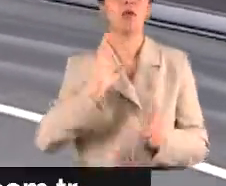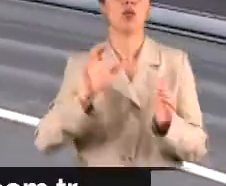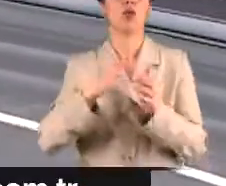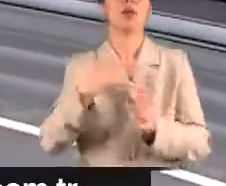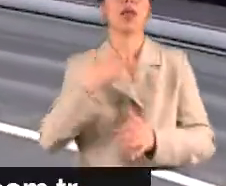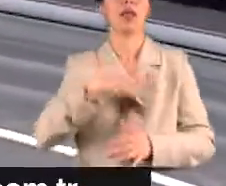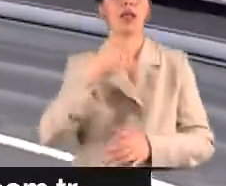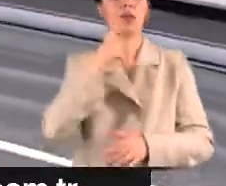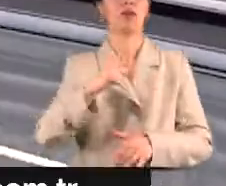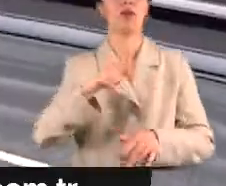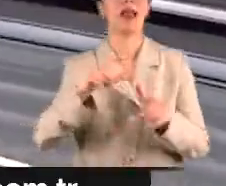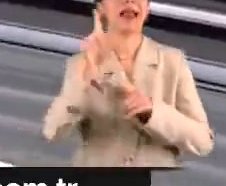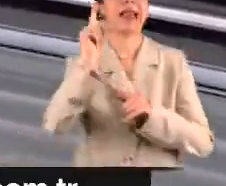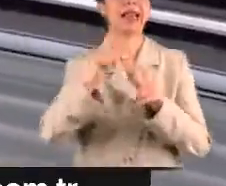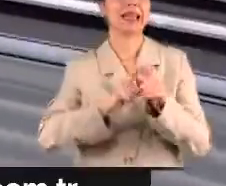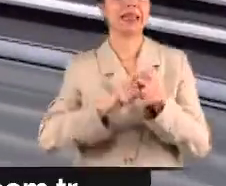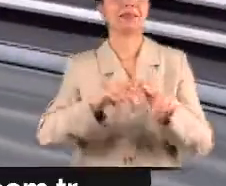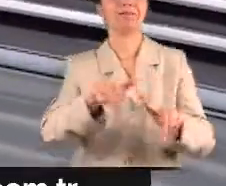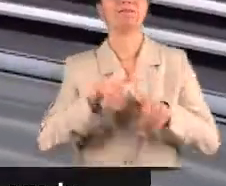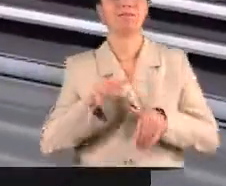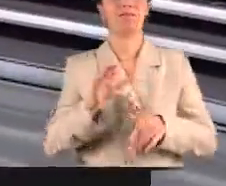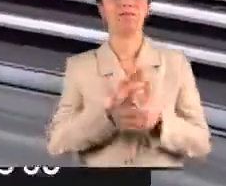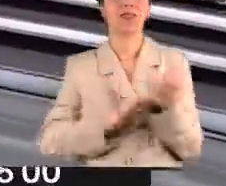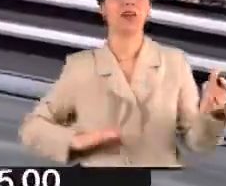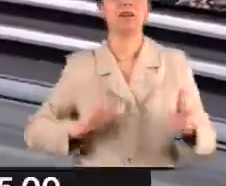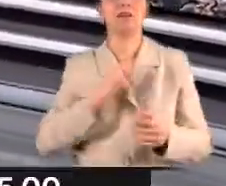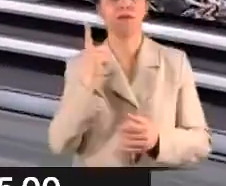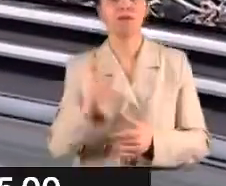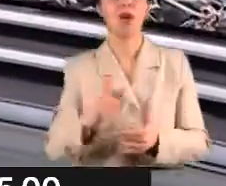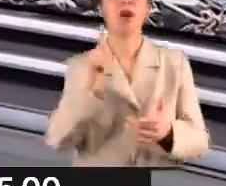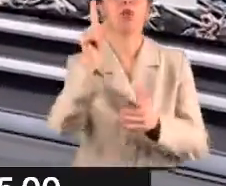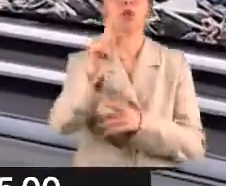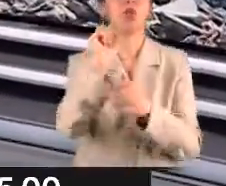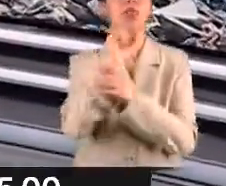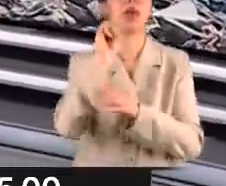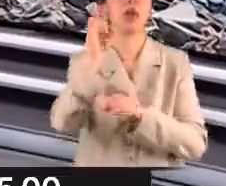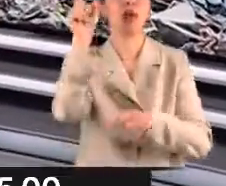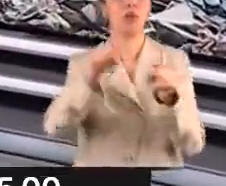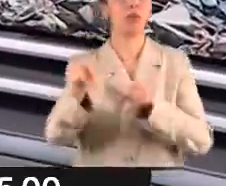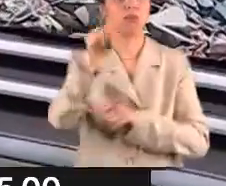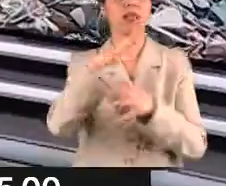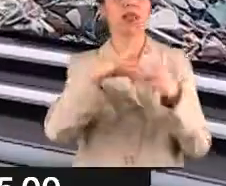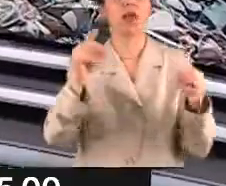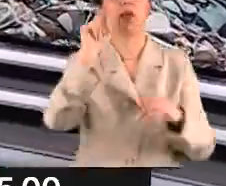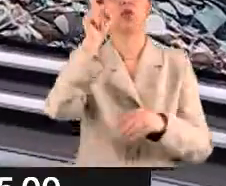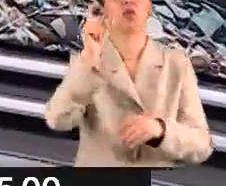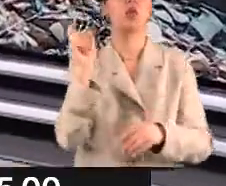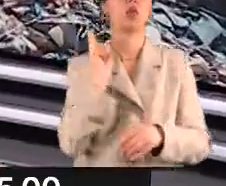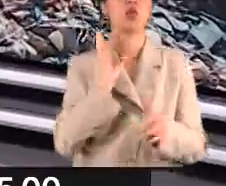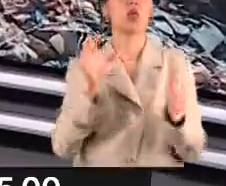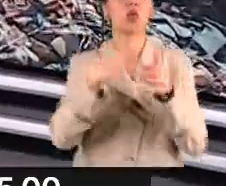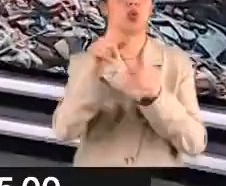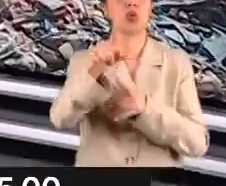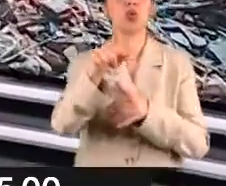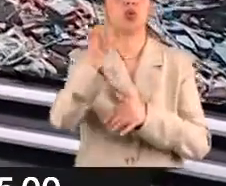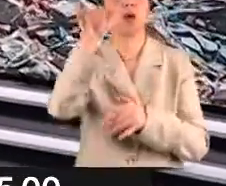ligden çekildi. Binalara enkazda dönen sporcuların, teknik personelini kaybeden 9 kulüp ligden çekildi. Peki bu 9 kulüp